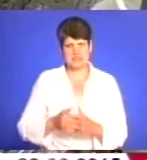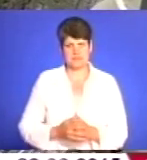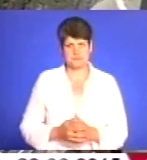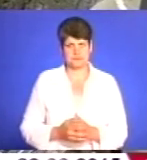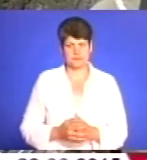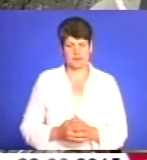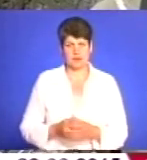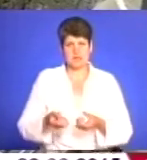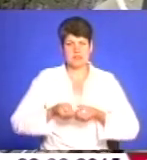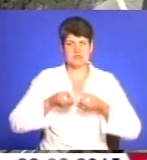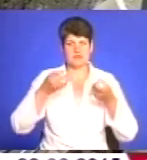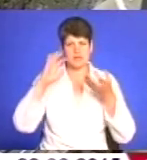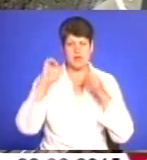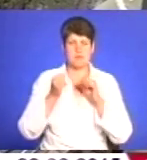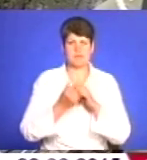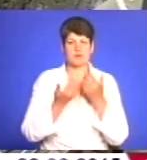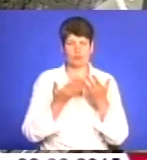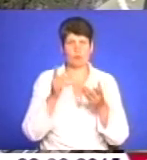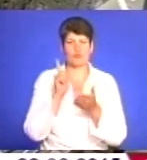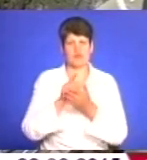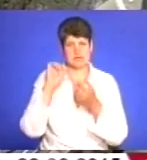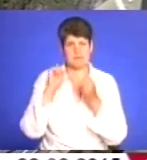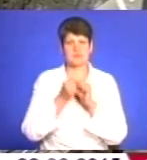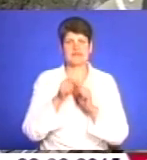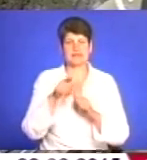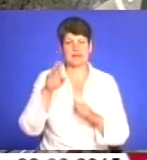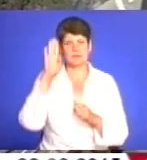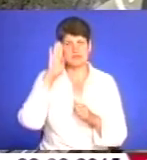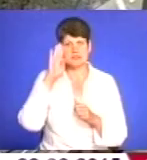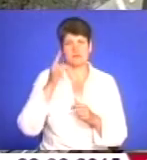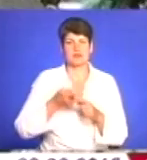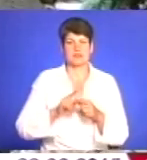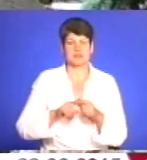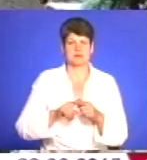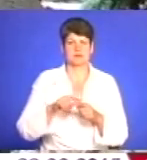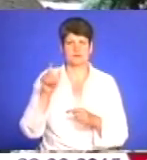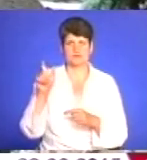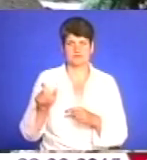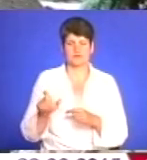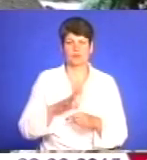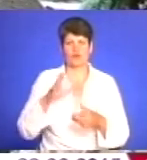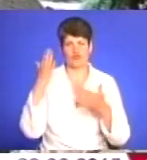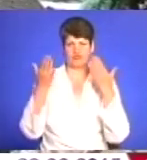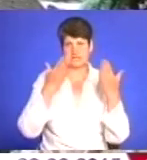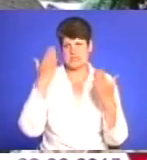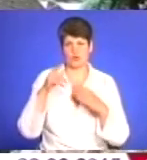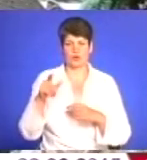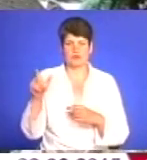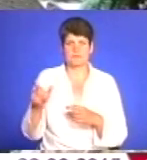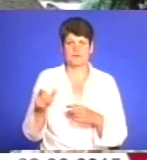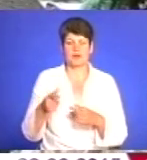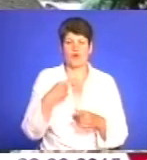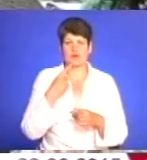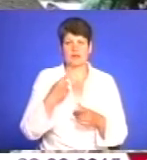І світла пам'ять йому, і ми повинні пам'ятати таких бійців, як ця молода людина. Він був веселим людиною, він каже, він для